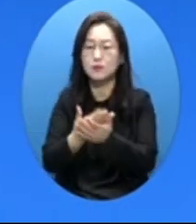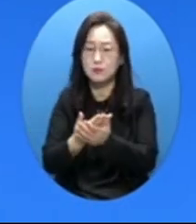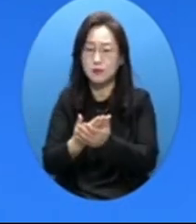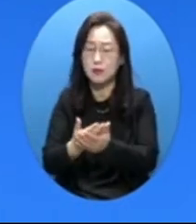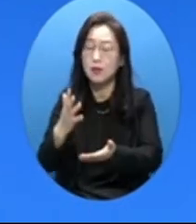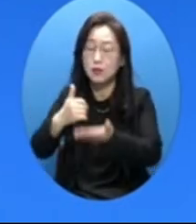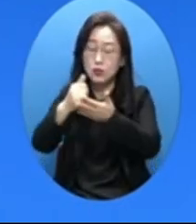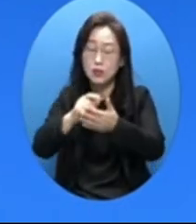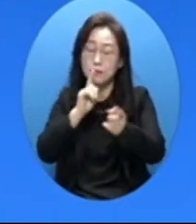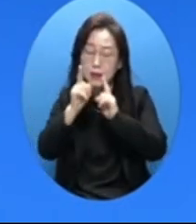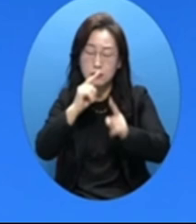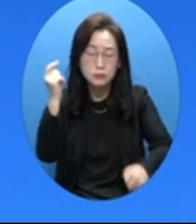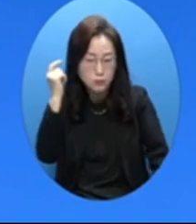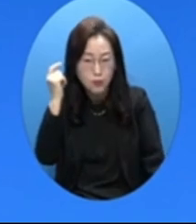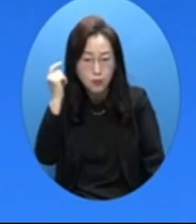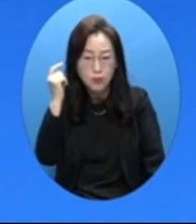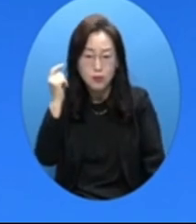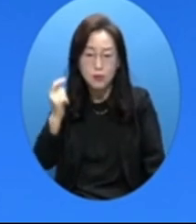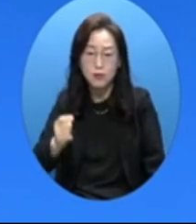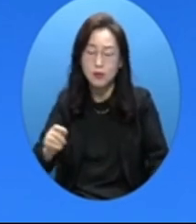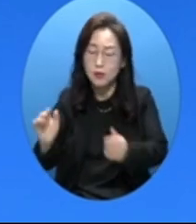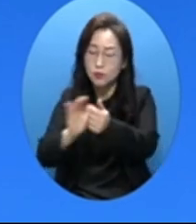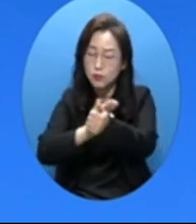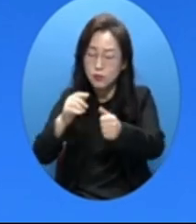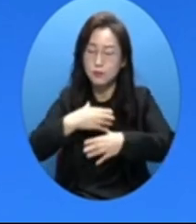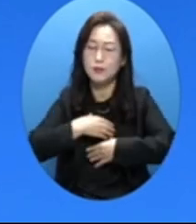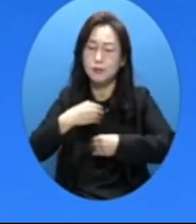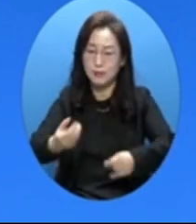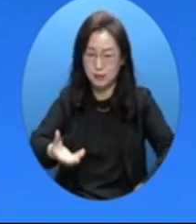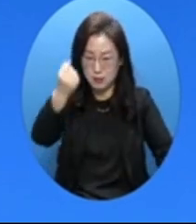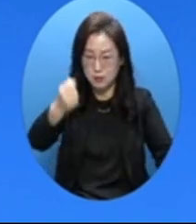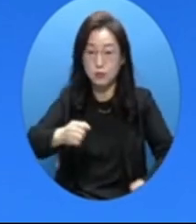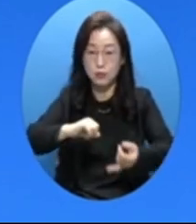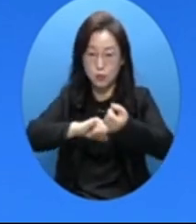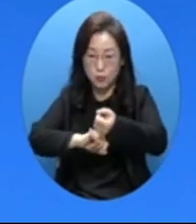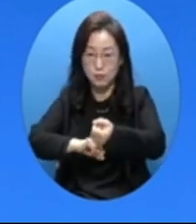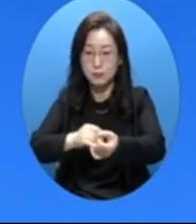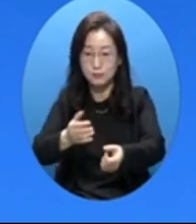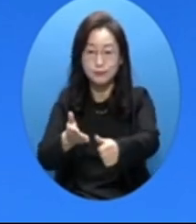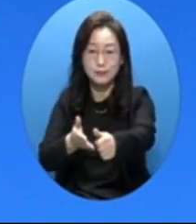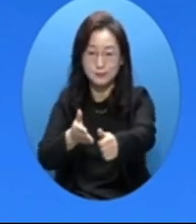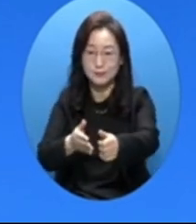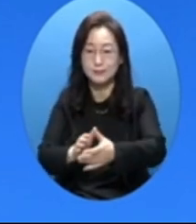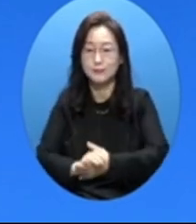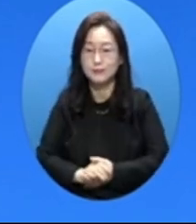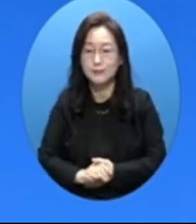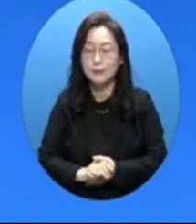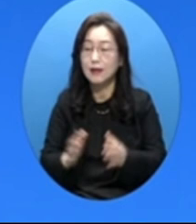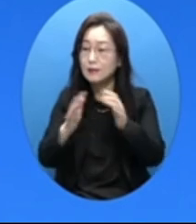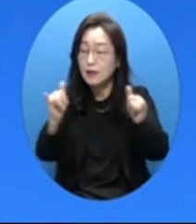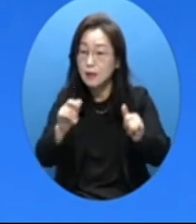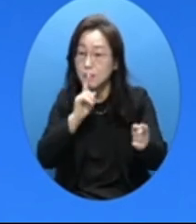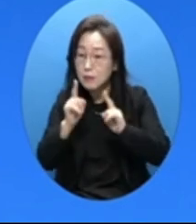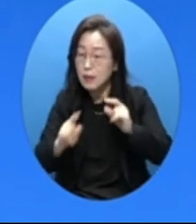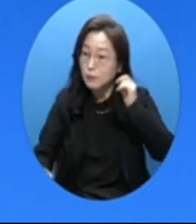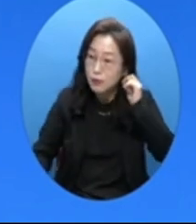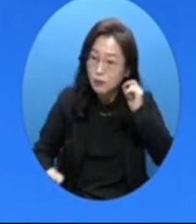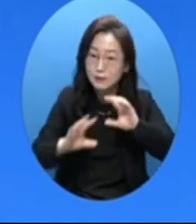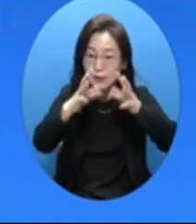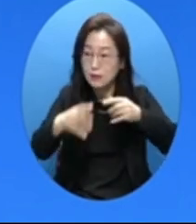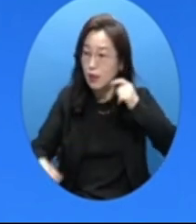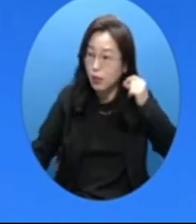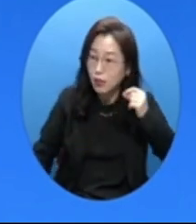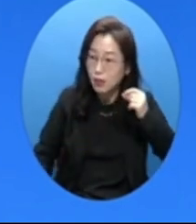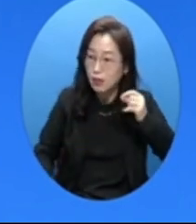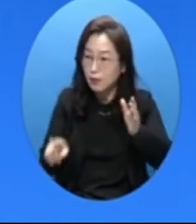주님의 음성을 듣고 주님의 음성 안에서 위로 앞에 하나님을 얻는 여러분 모두가 되기를 바랍니다 사람의 음성을 듣고 세상 음성을